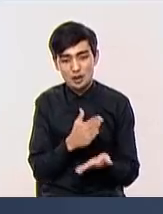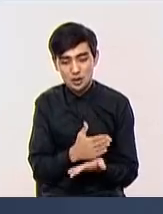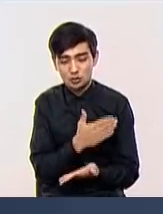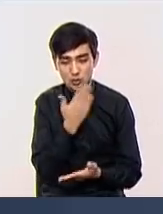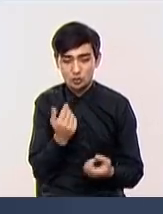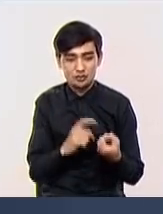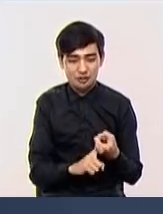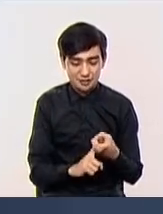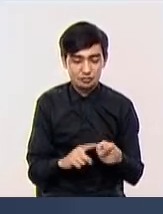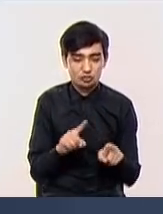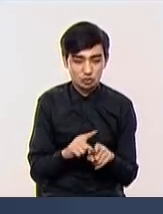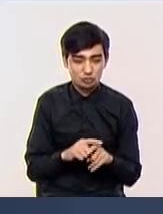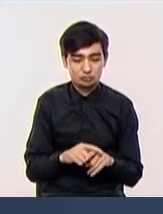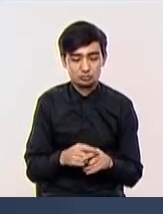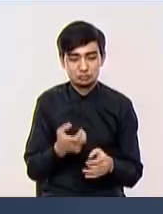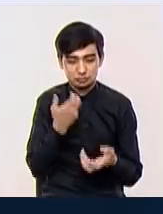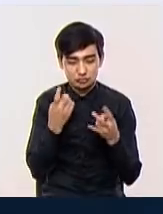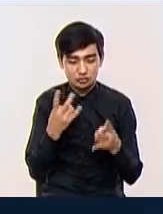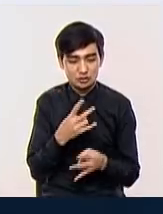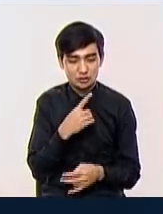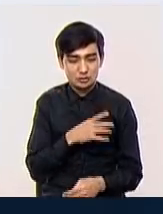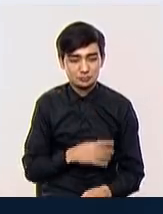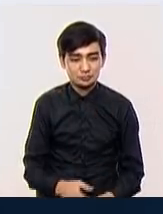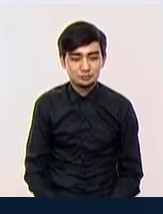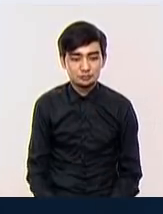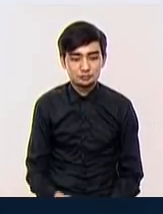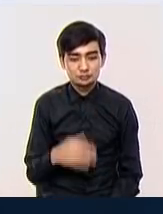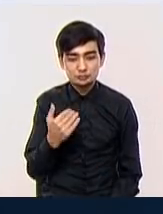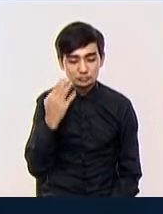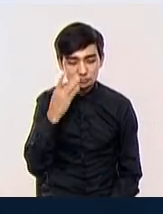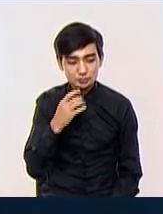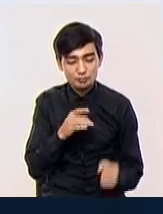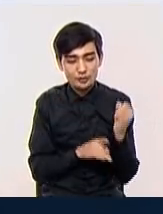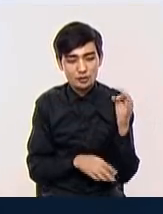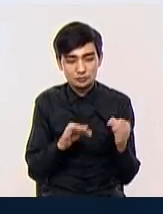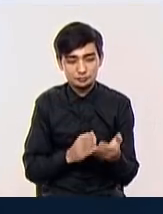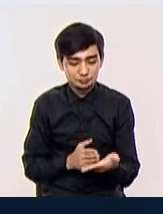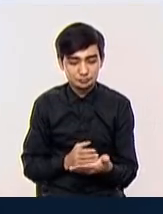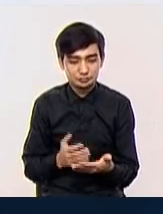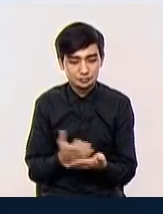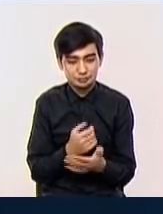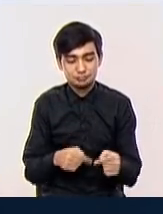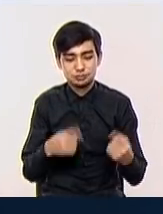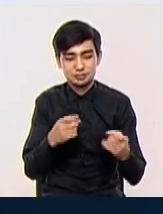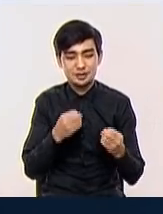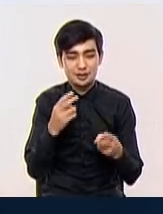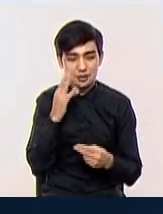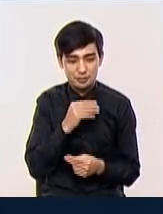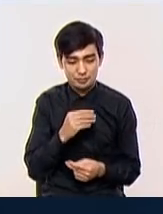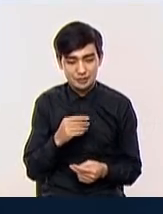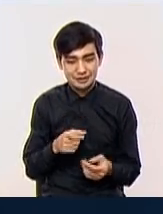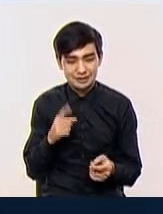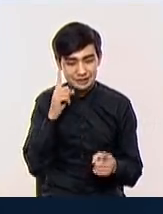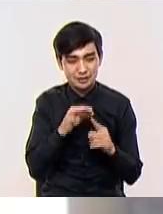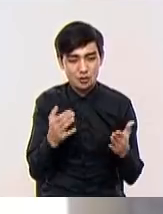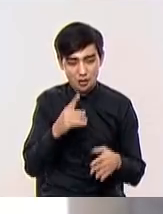болу-болмауына байланысты да қарастыру керек сияқты меніңше. Сіздің ойыңызша, кедейшіліктен шығу жолы қандай? Үкімет қай бағытқа назар